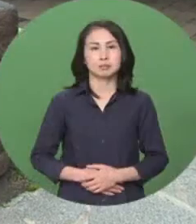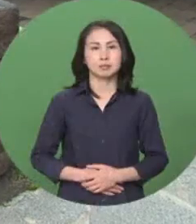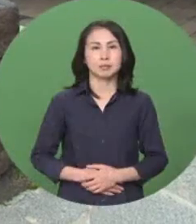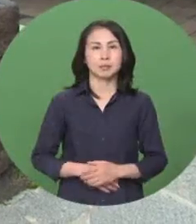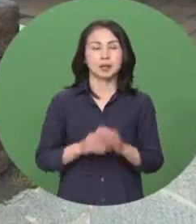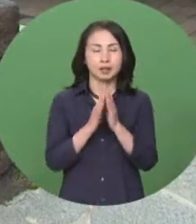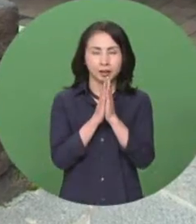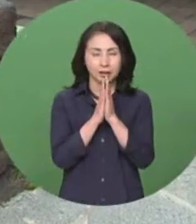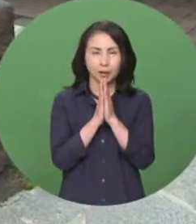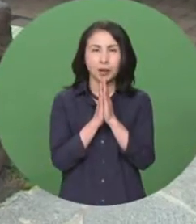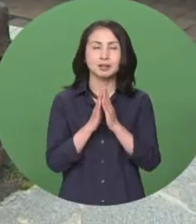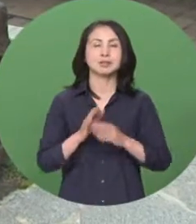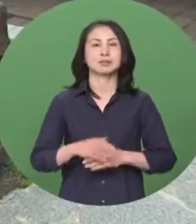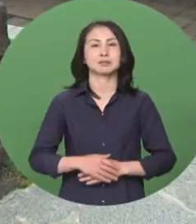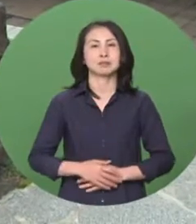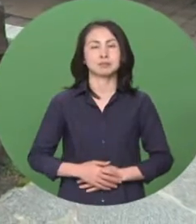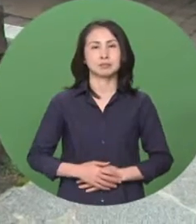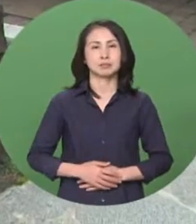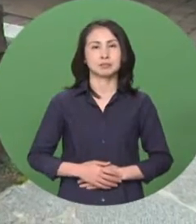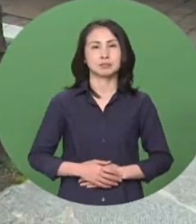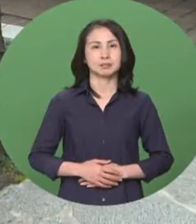いただきます。